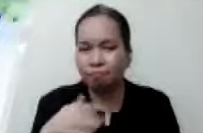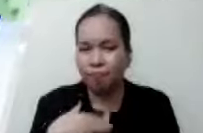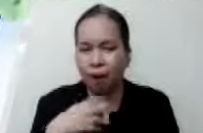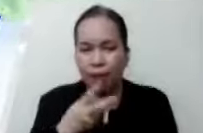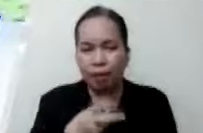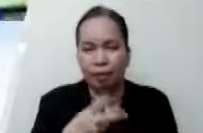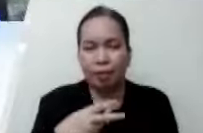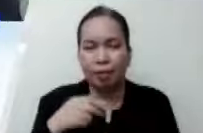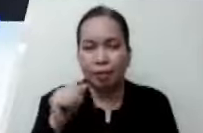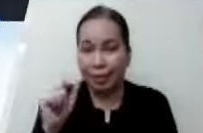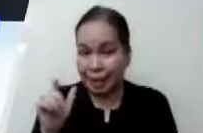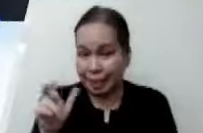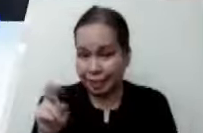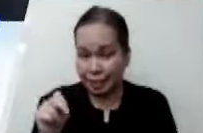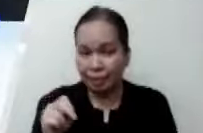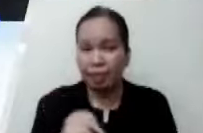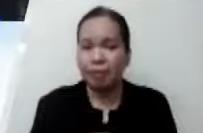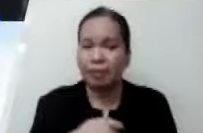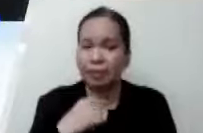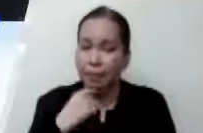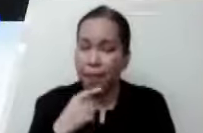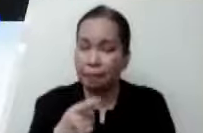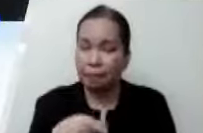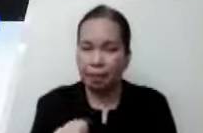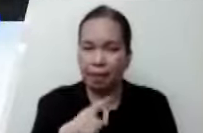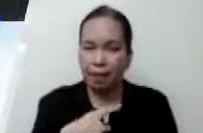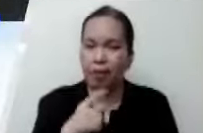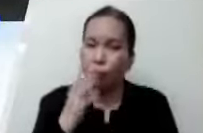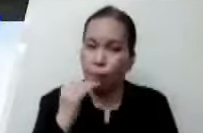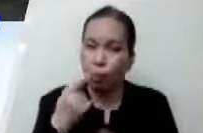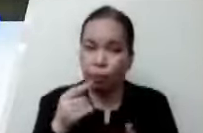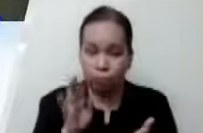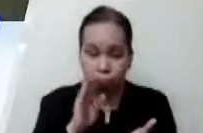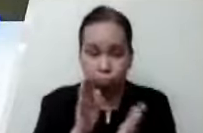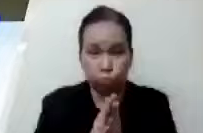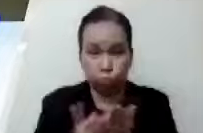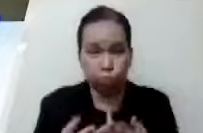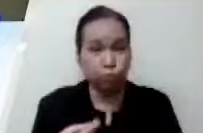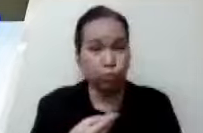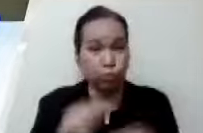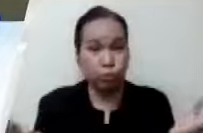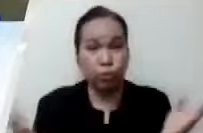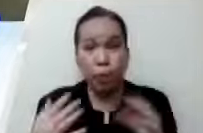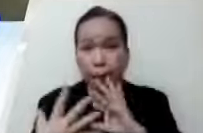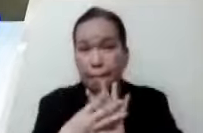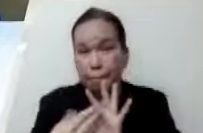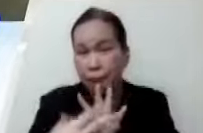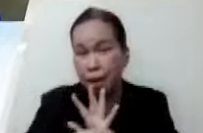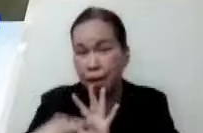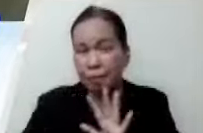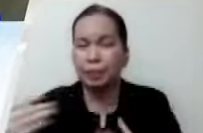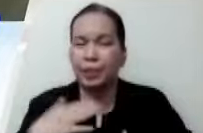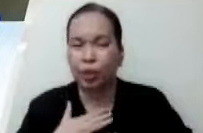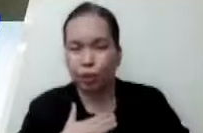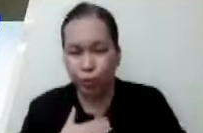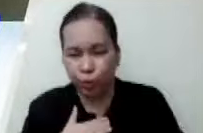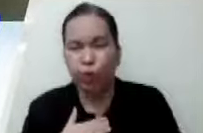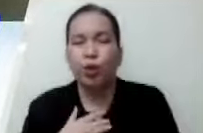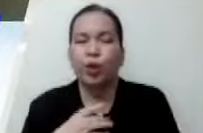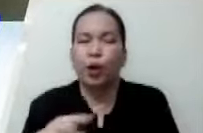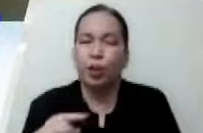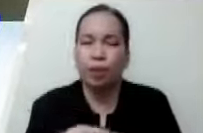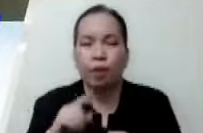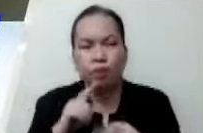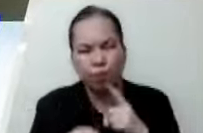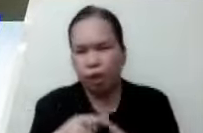Alien na sa pamamagitan ng libro ng kanilang ipinamahagi, mas marami ang mag-e-enjoy at matututo tungkol sa pagkakaibigan na walang pinipiling anyo o